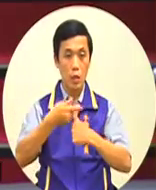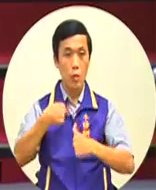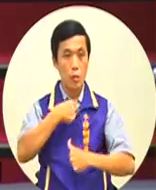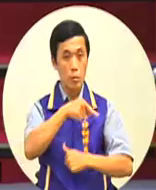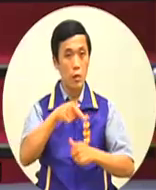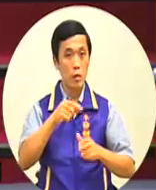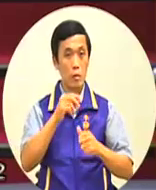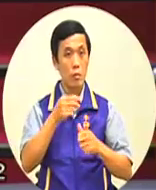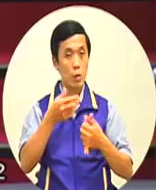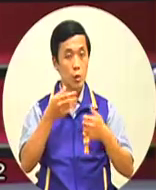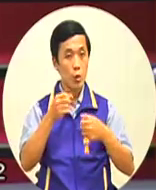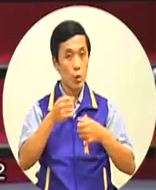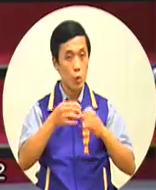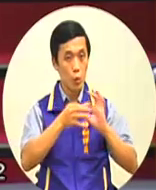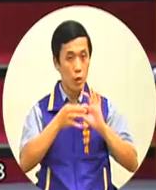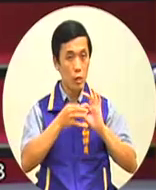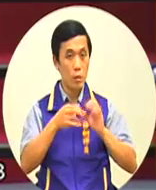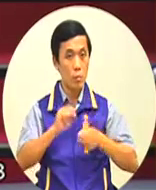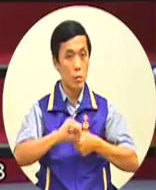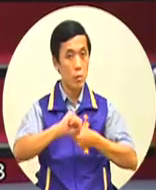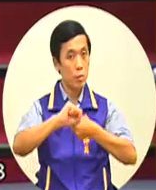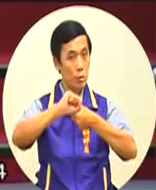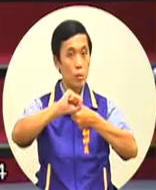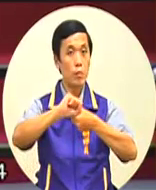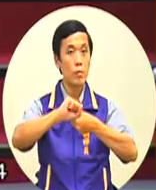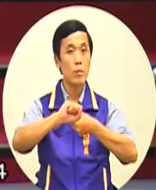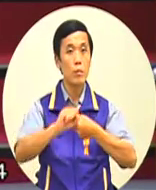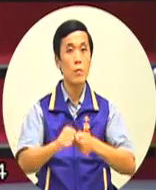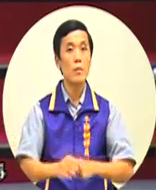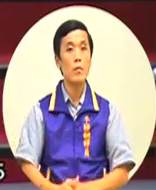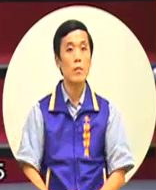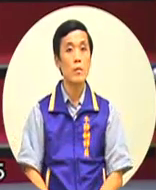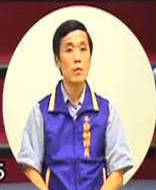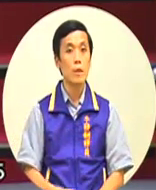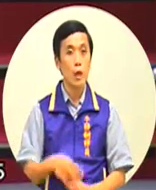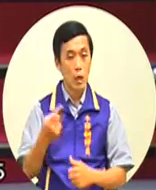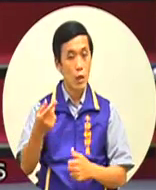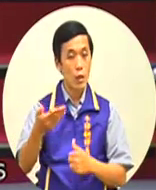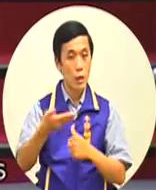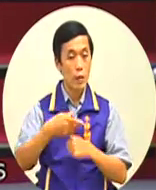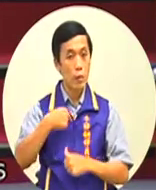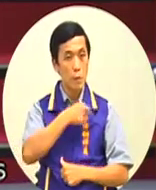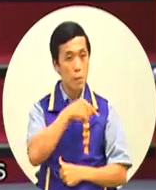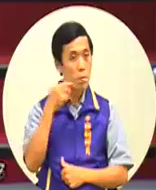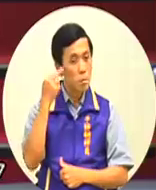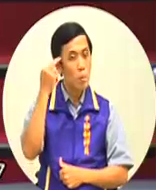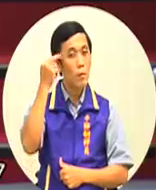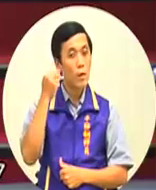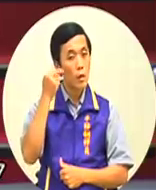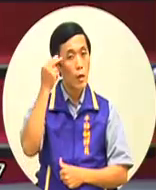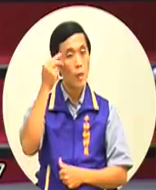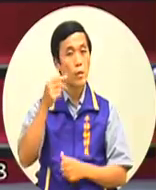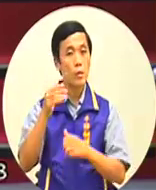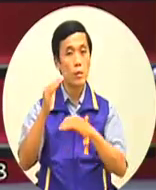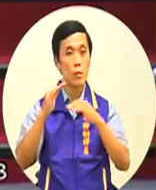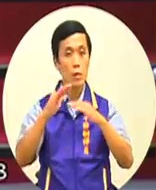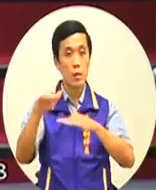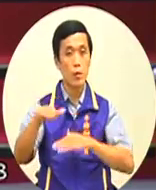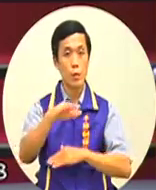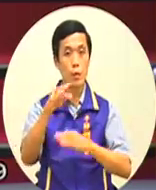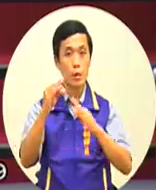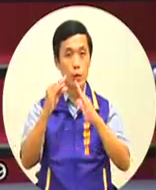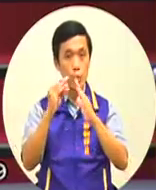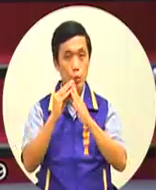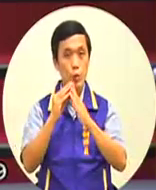们真正的感受到 我们市政府对我们 原住民的